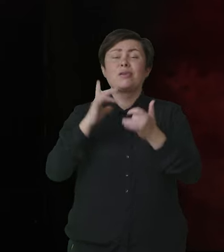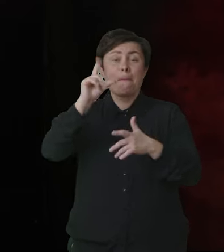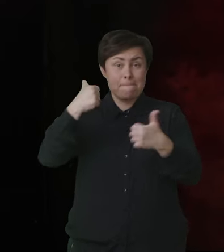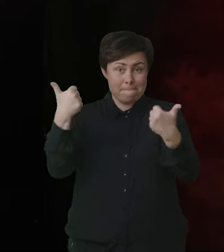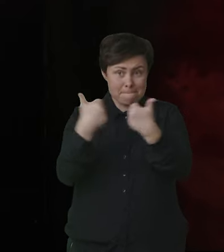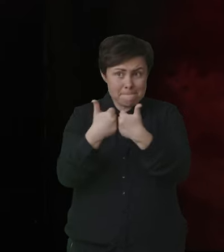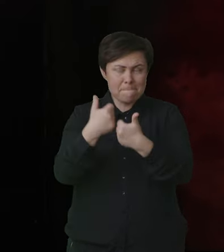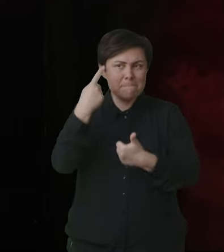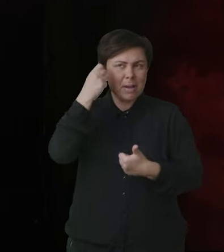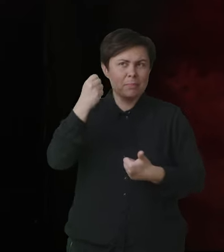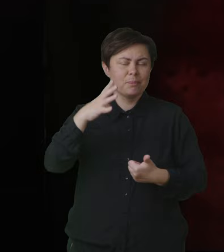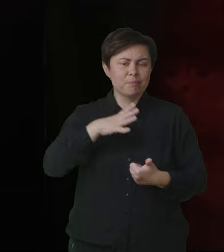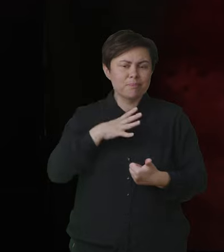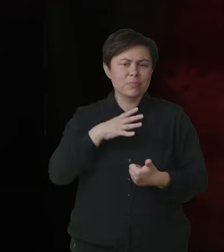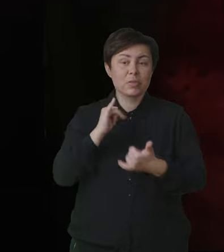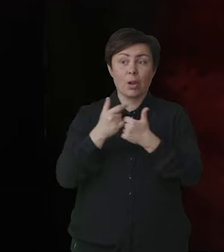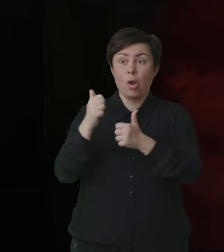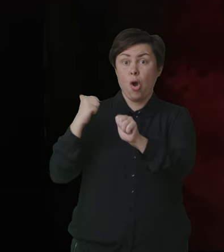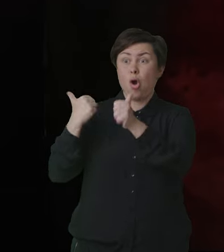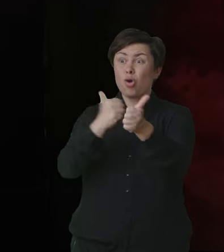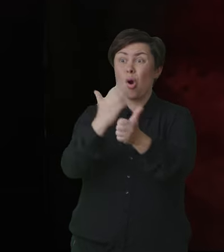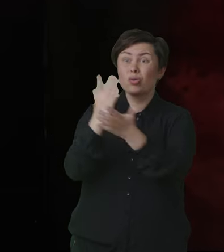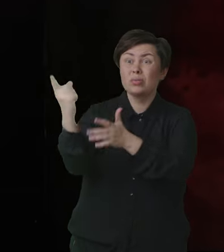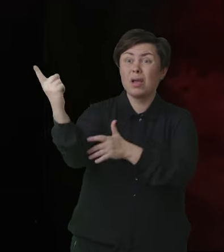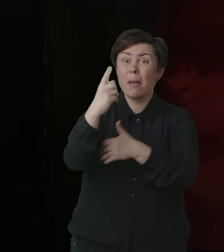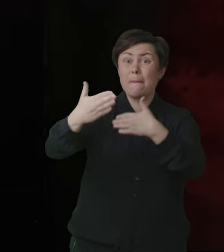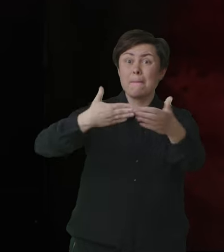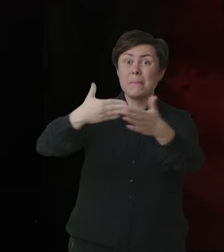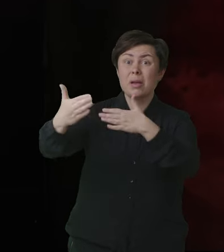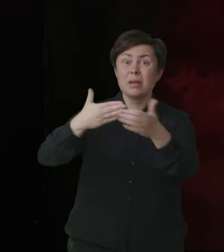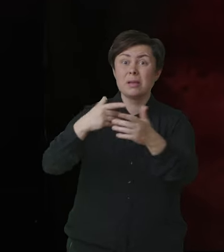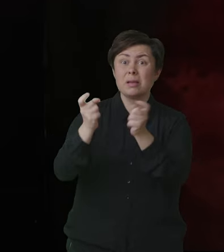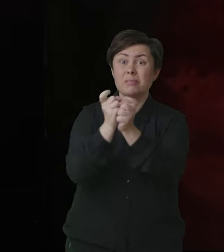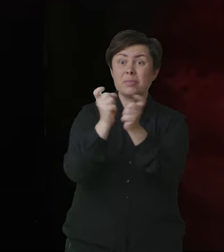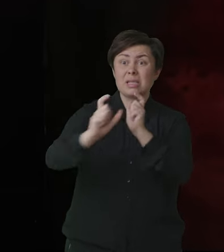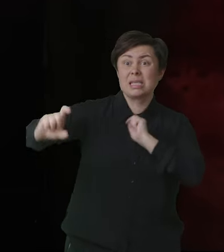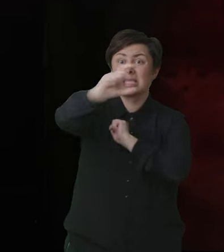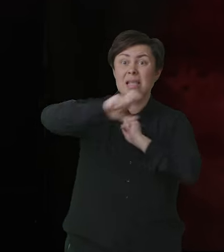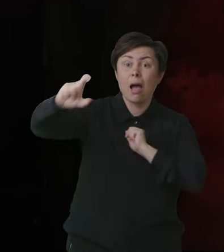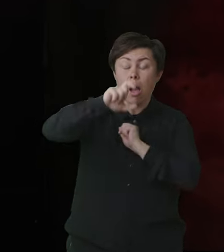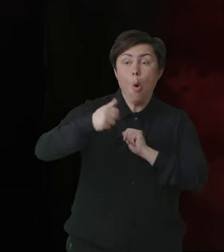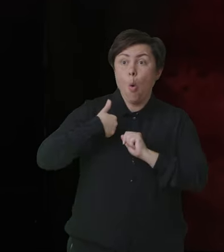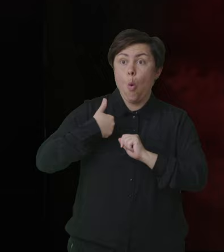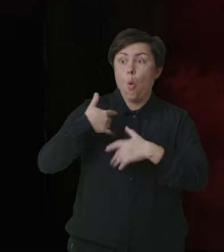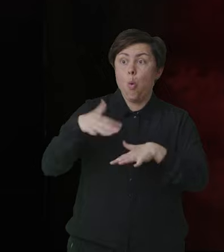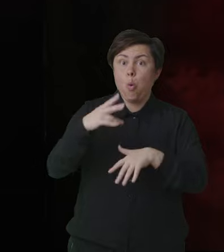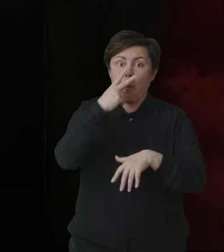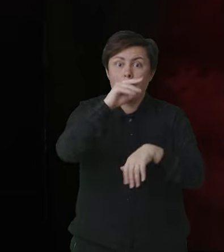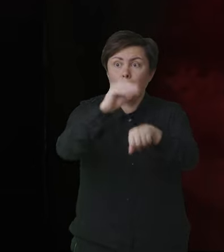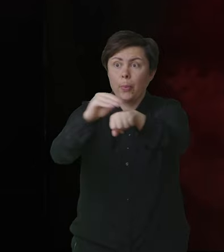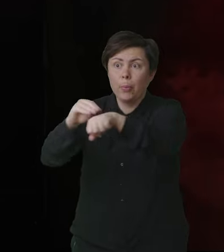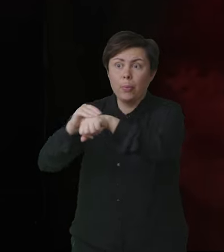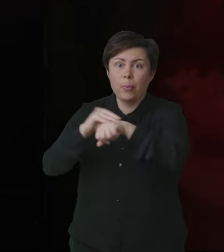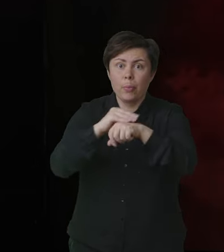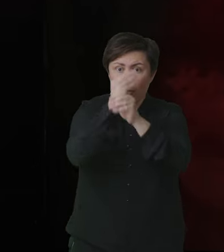poszło, to pamiętam tak. Jak się tylko goniec pojawił w bramie przed tam stadionem, nie? To wszyscy, patrzysz, po robach